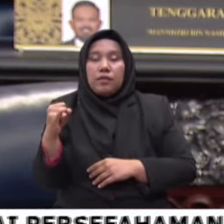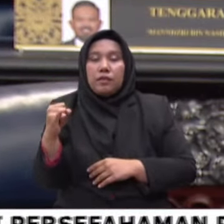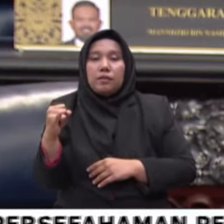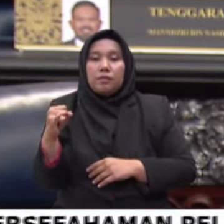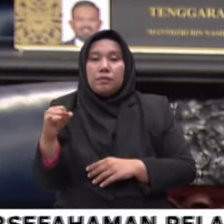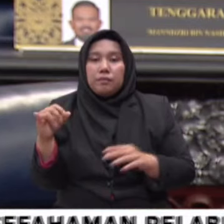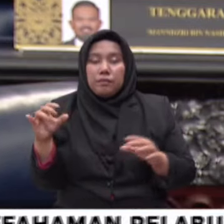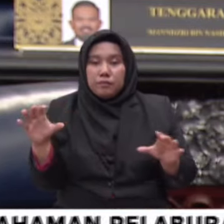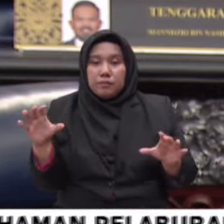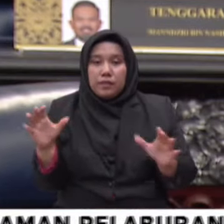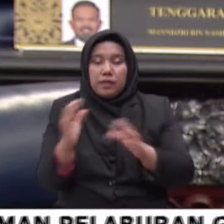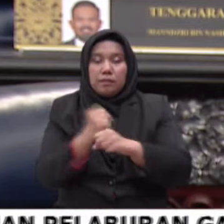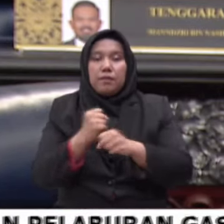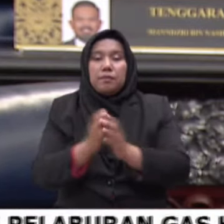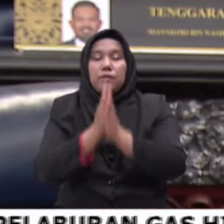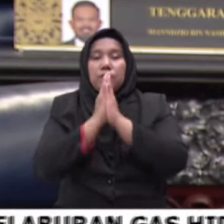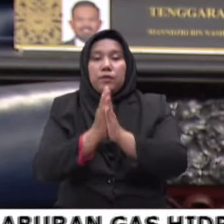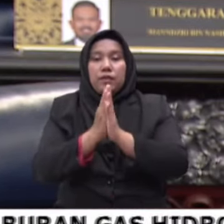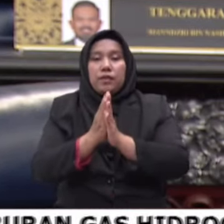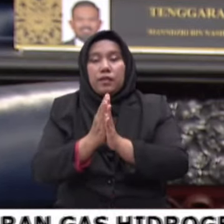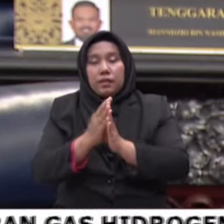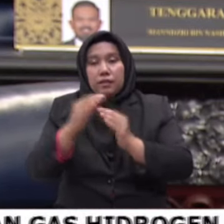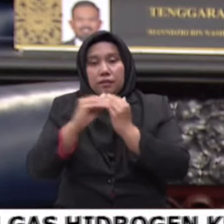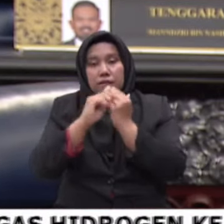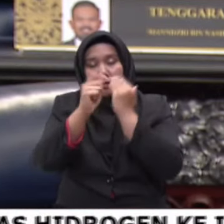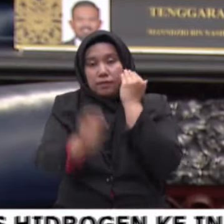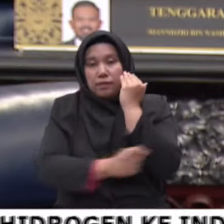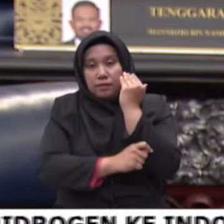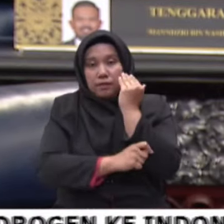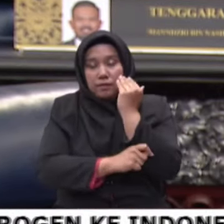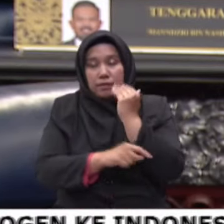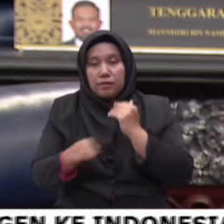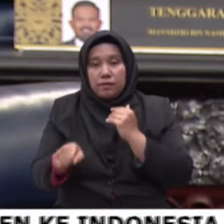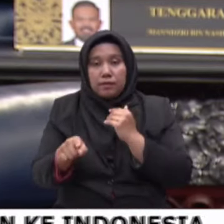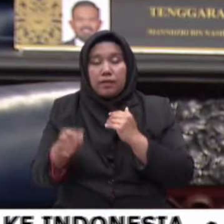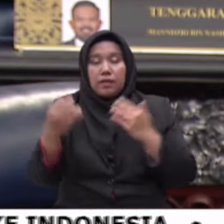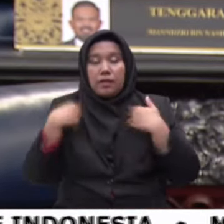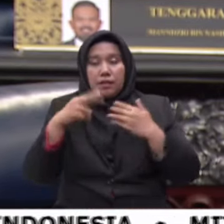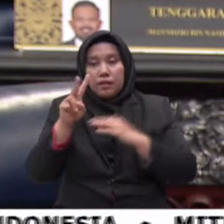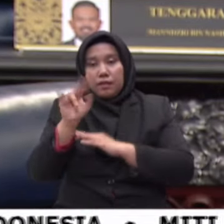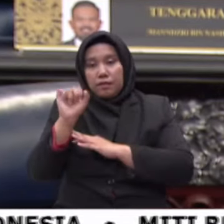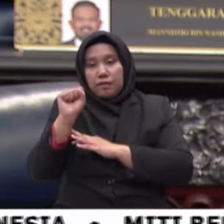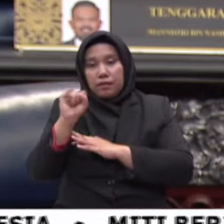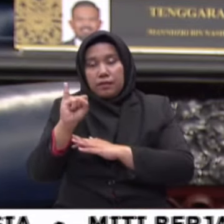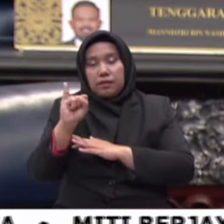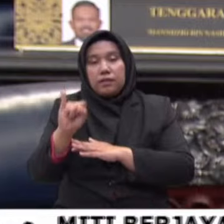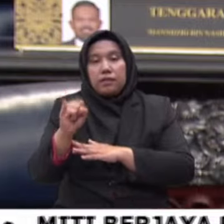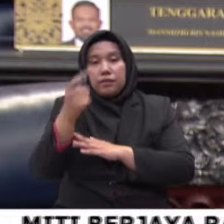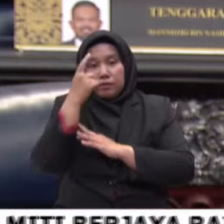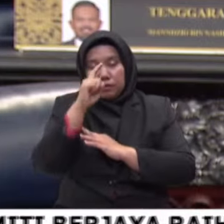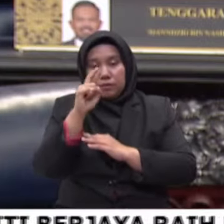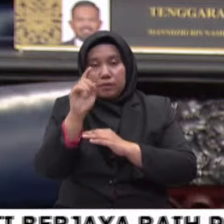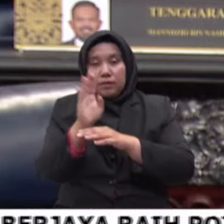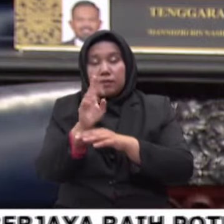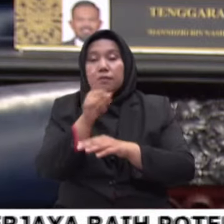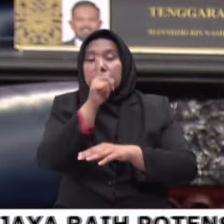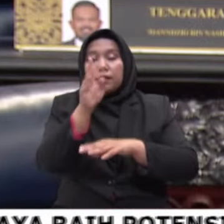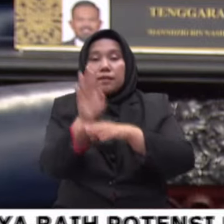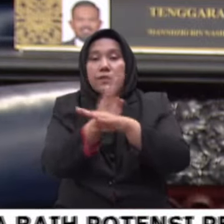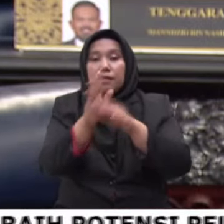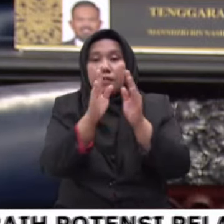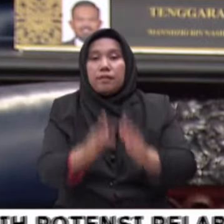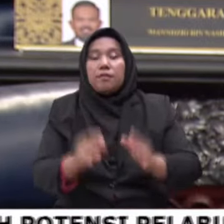permohonan dana dan KUSKO di bawah kepimpinan Yang Berhormat Menteri hari ini seharusnya mempunyai visi untuk memastikan usahawan desa yang